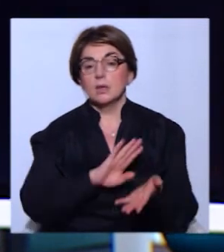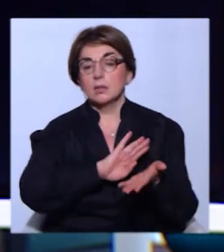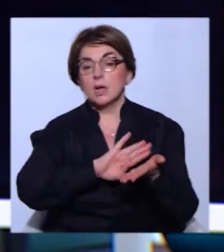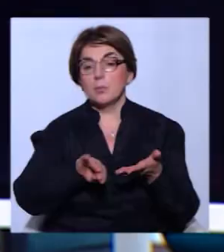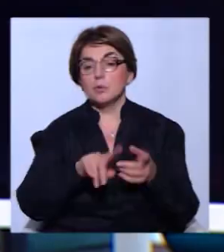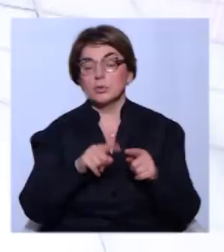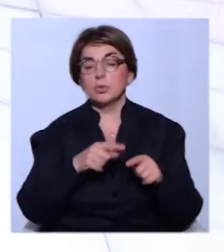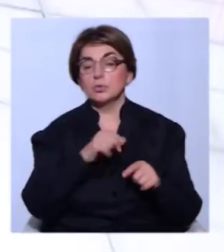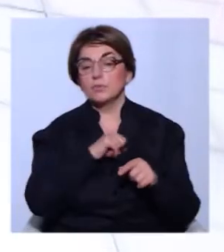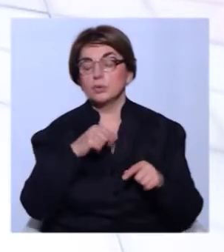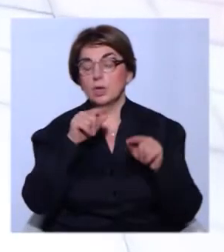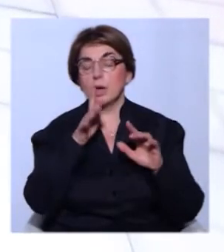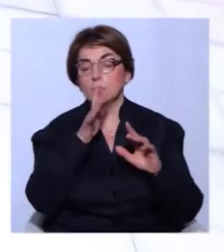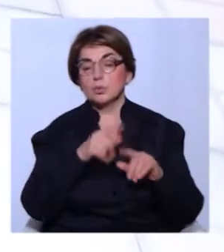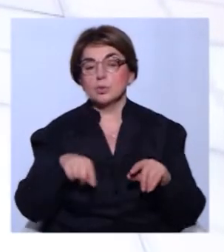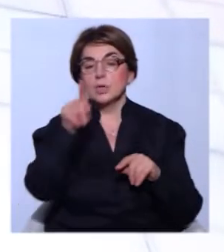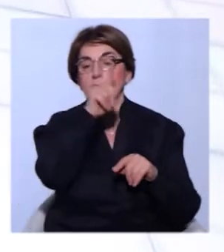გამოეთიშება ხოლმე წრებრუნვას.